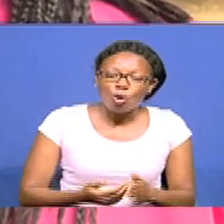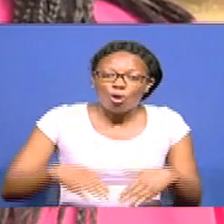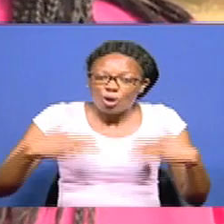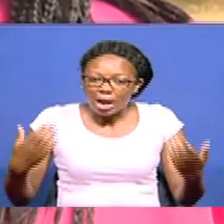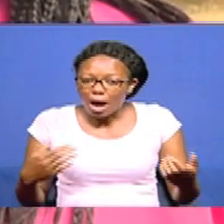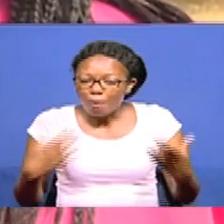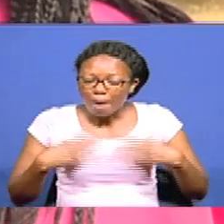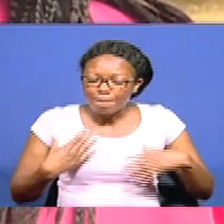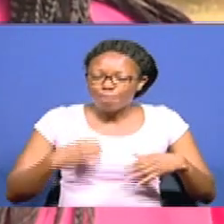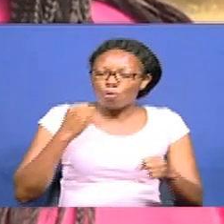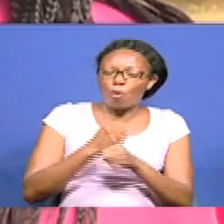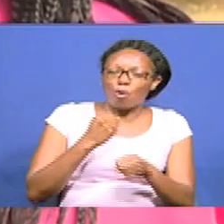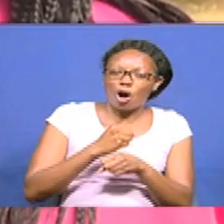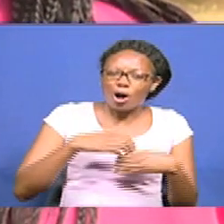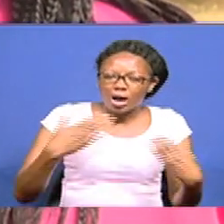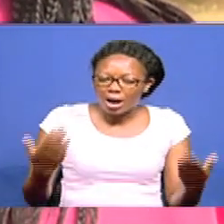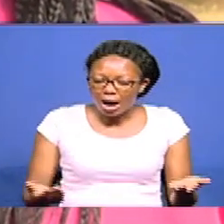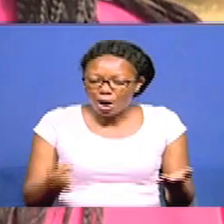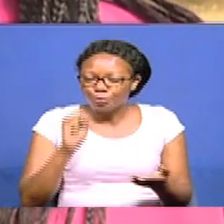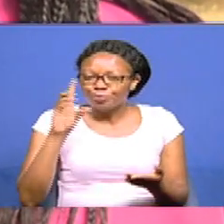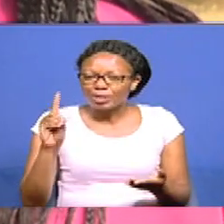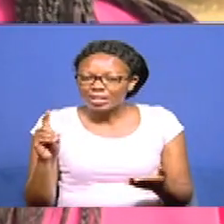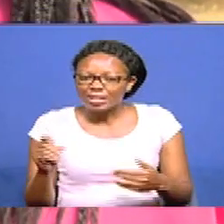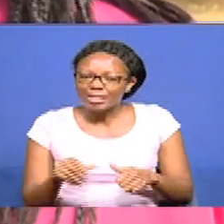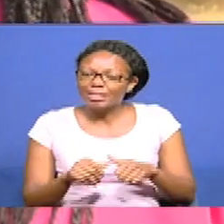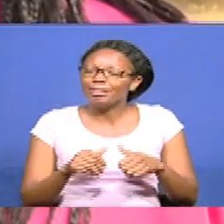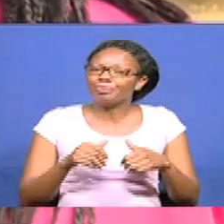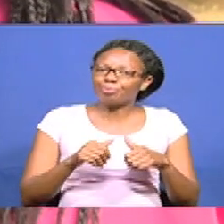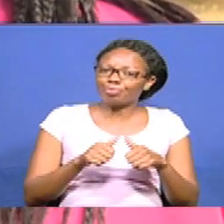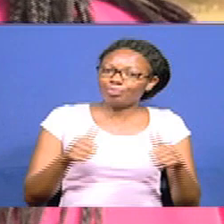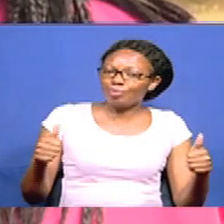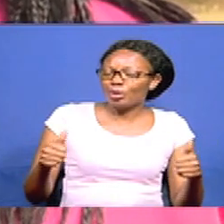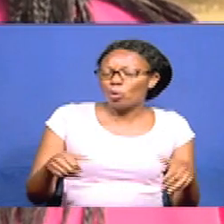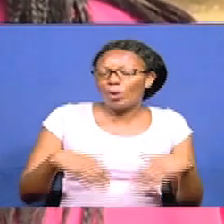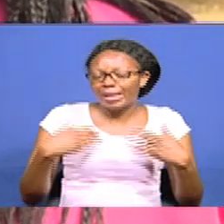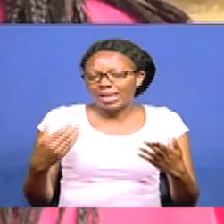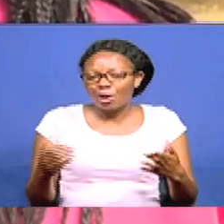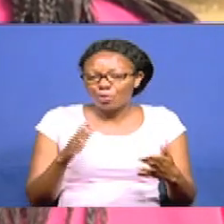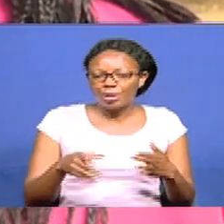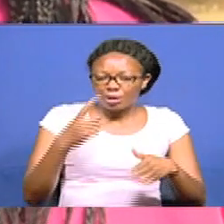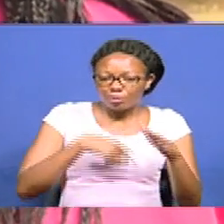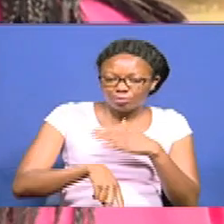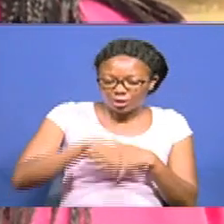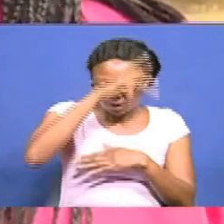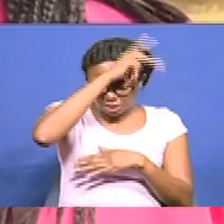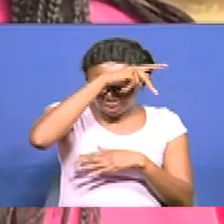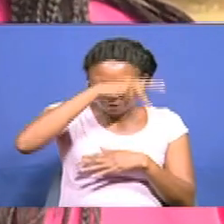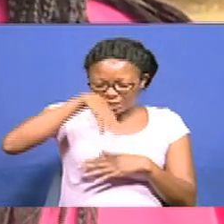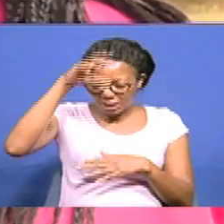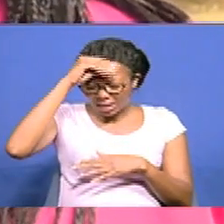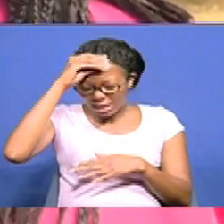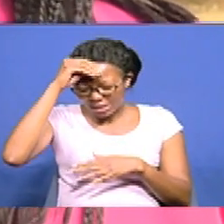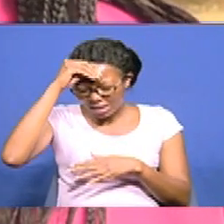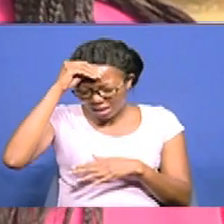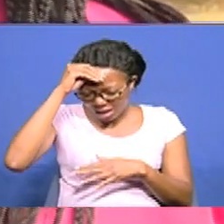anasimamia anaangalia mambo ya agronomy. Yeye ni agronomist kwa hivyo anajua kila kitu, vile tunakuza